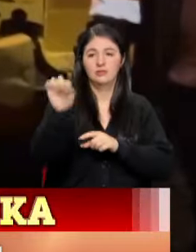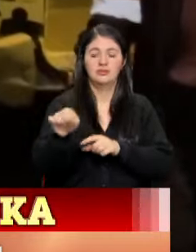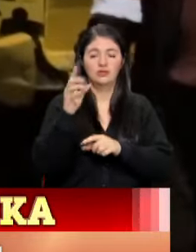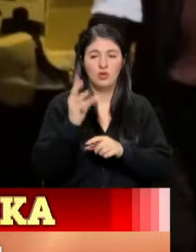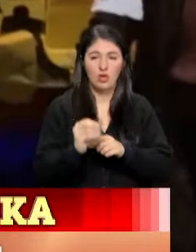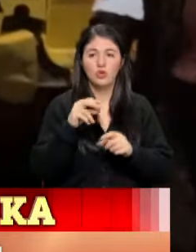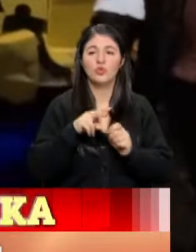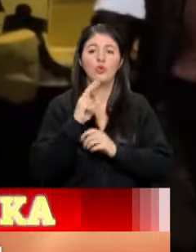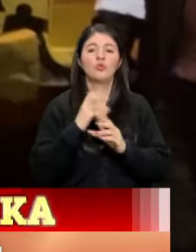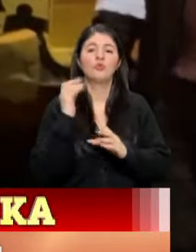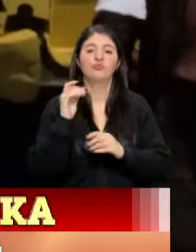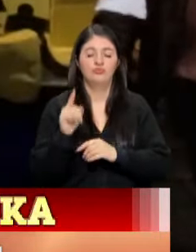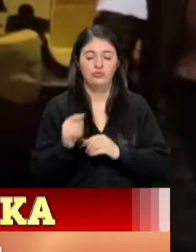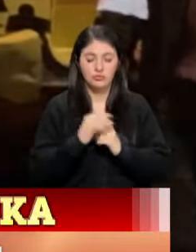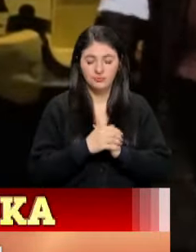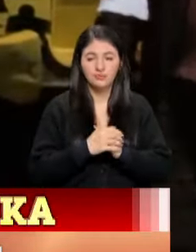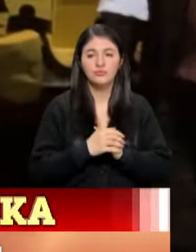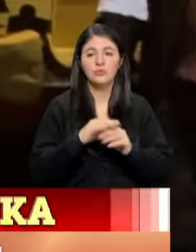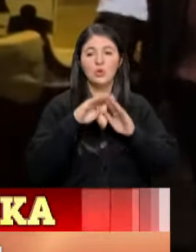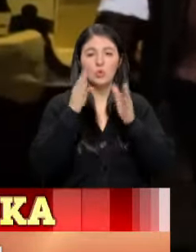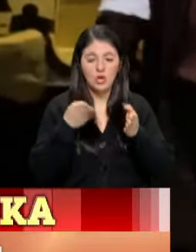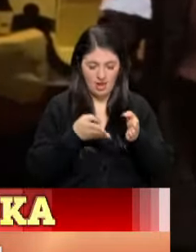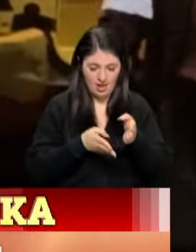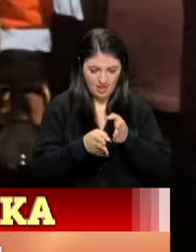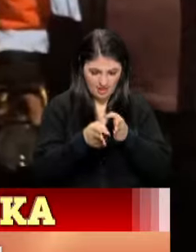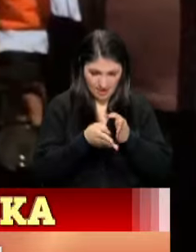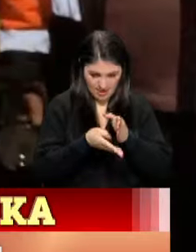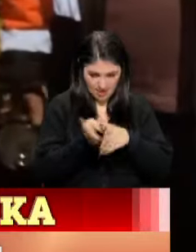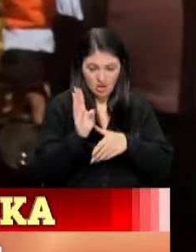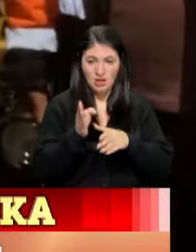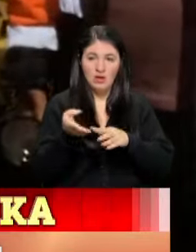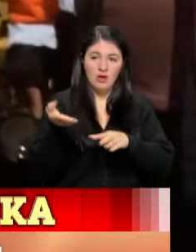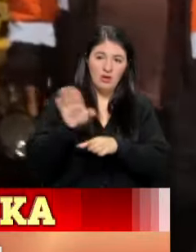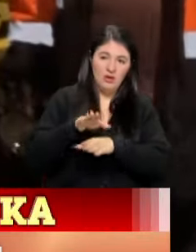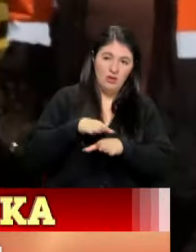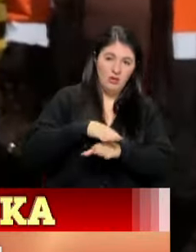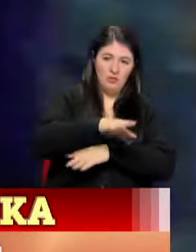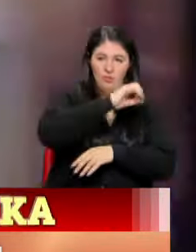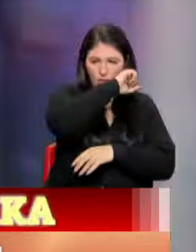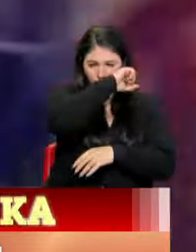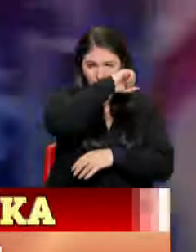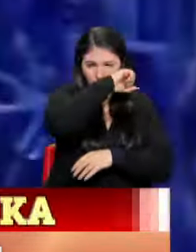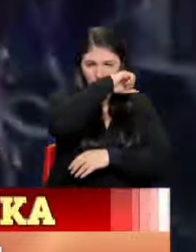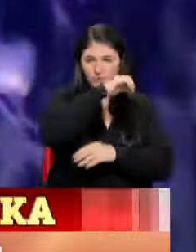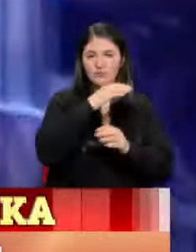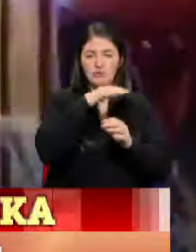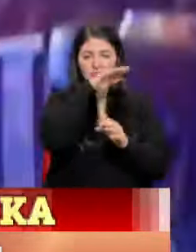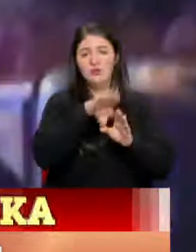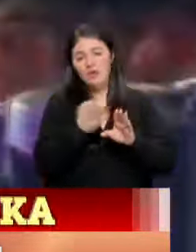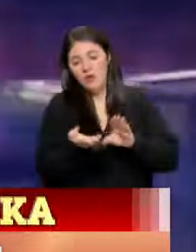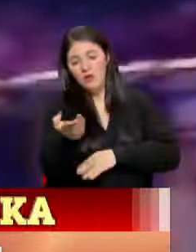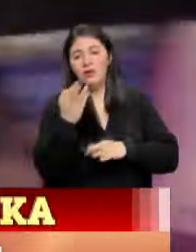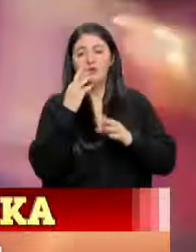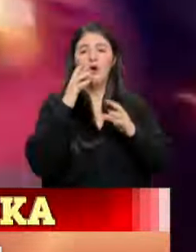etmekte olan yolcu otobüsü tünel çıkışında şaraplara devrildi. Yan yasıp sürüklenen